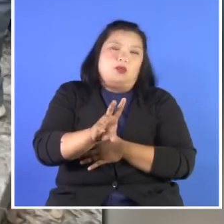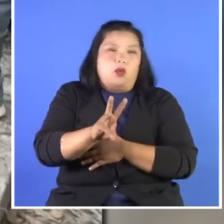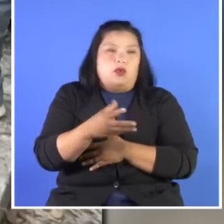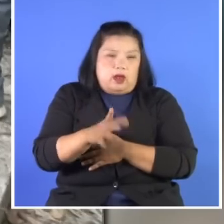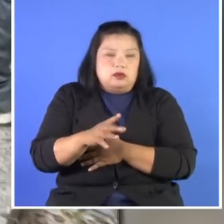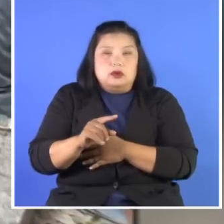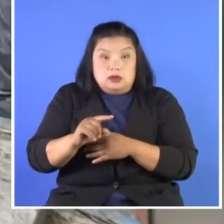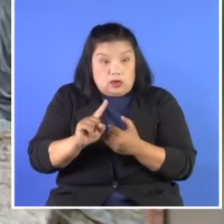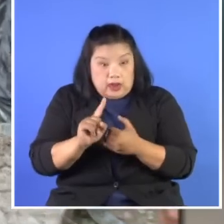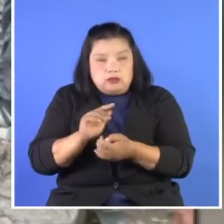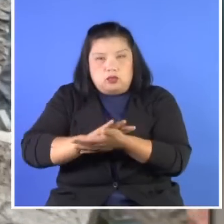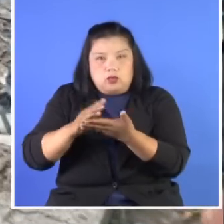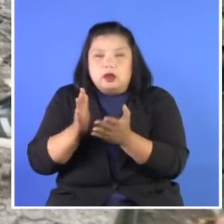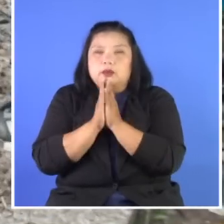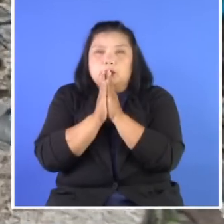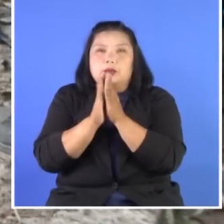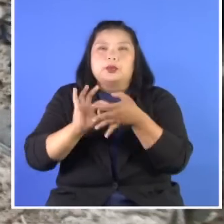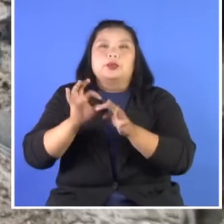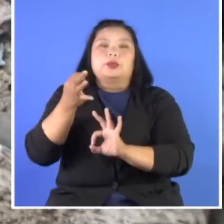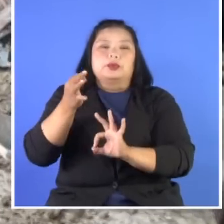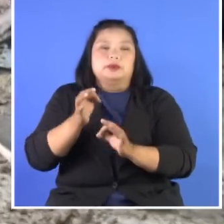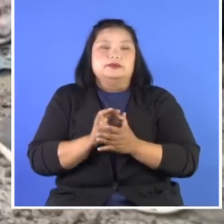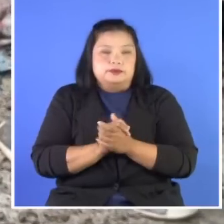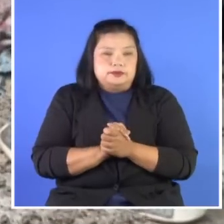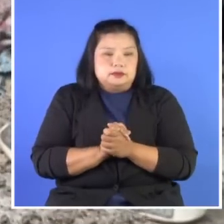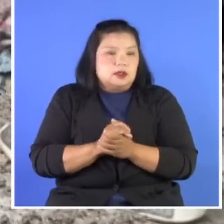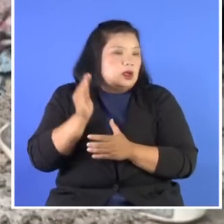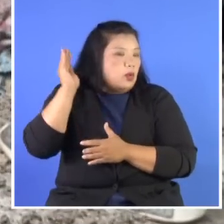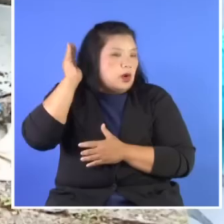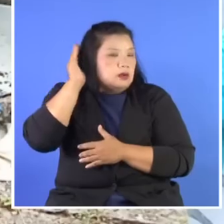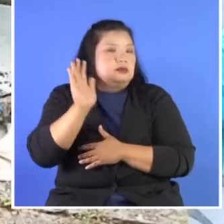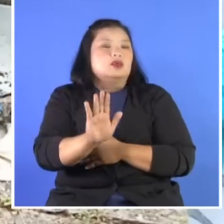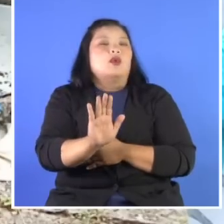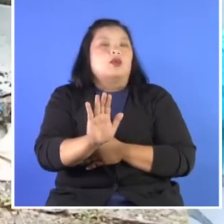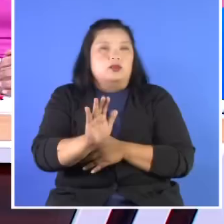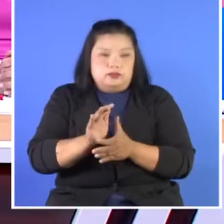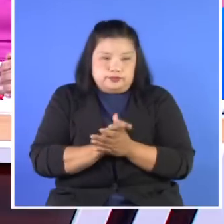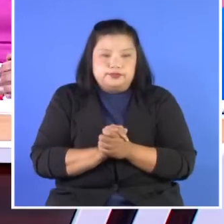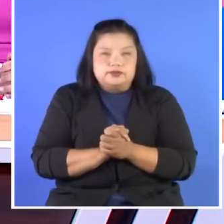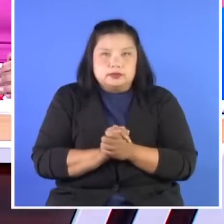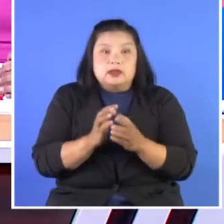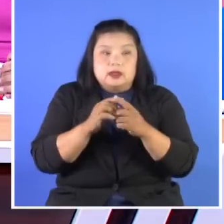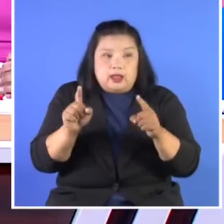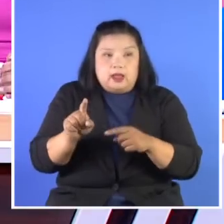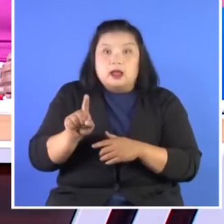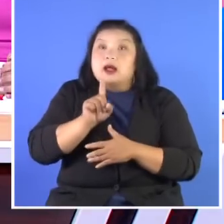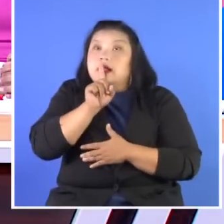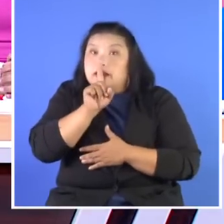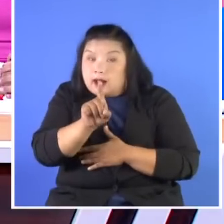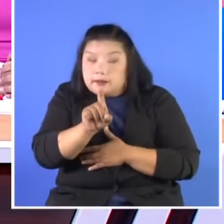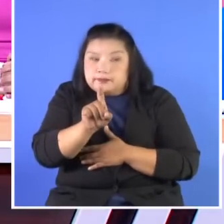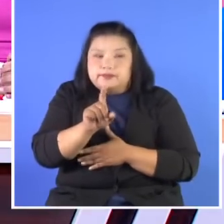ไปประกอบพิธีทางศาสนากันต่อไปนี่ก็เป็นความเชื่อส่วนตัวนะครับคำถามถ้าจะจบนะสำหรับข่าวนี้นะ